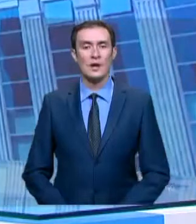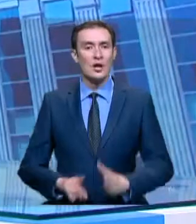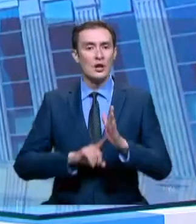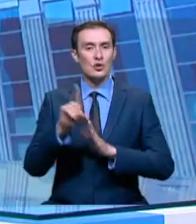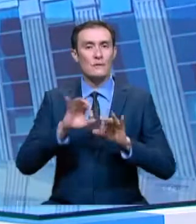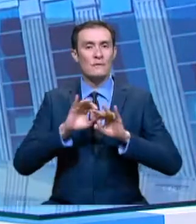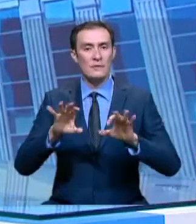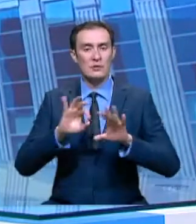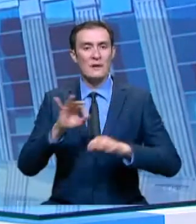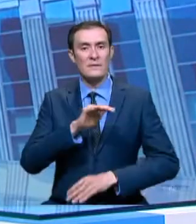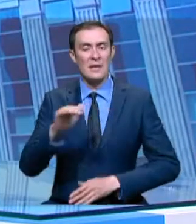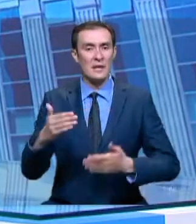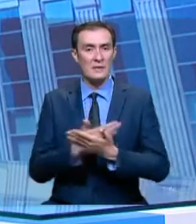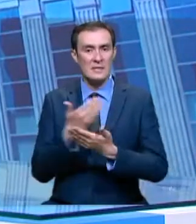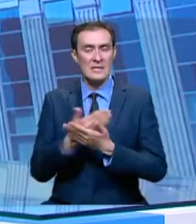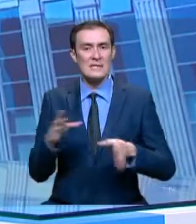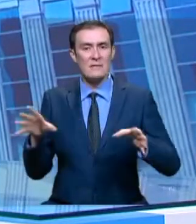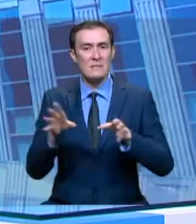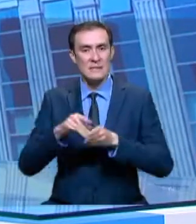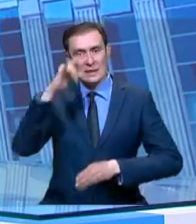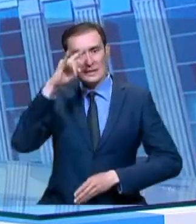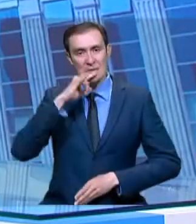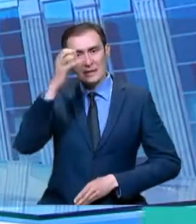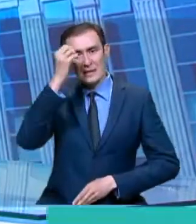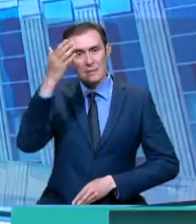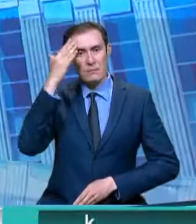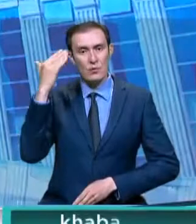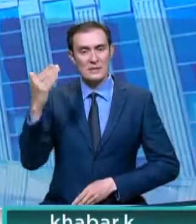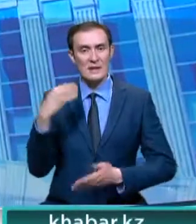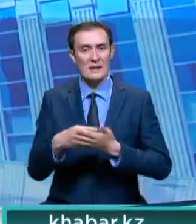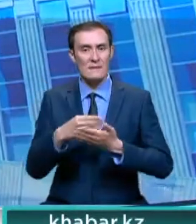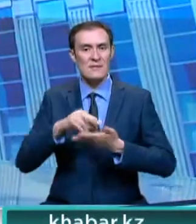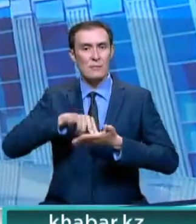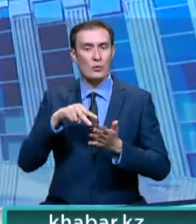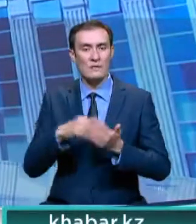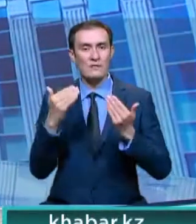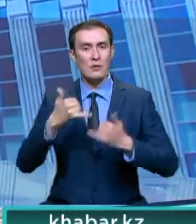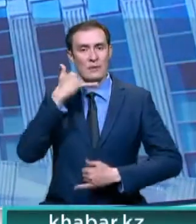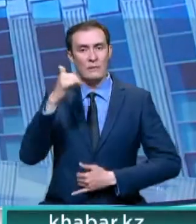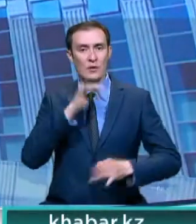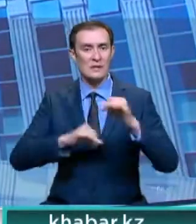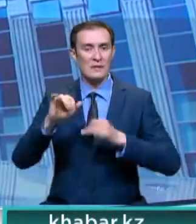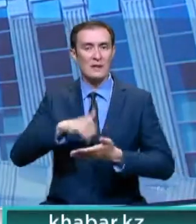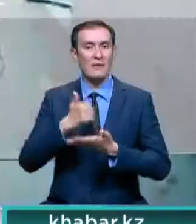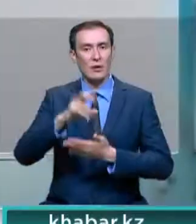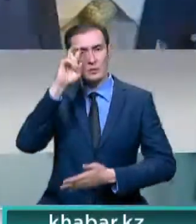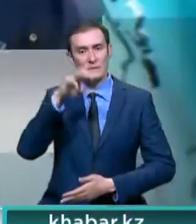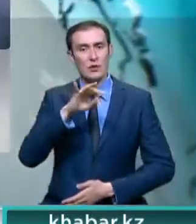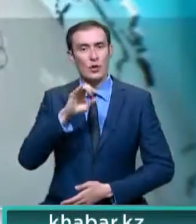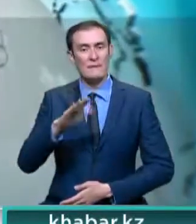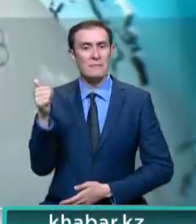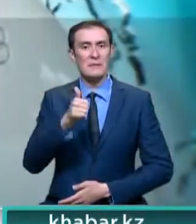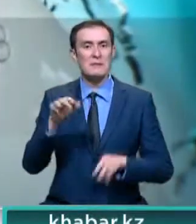Начнем выпуск с официальных новостей. Совместных казахстанско-японских инвестпроектах сегодня по телефону говорили президент Касым-Жомарт Токаев